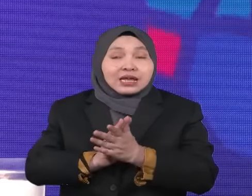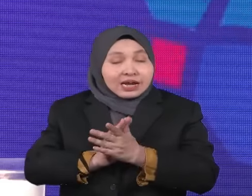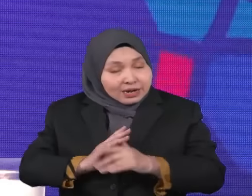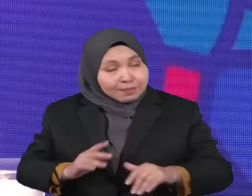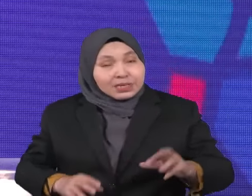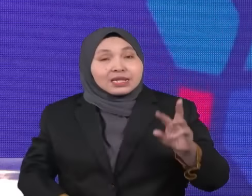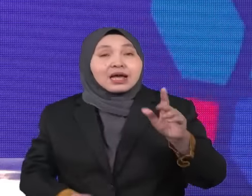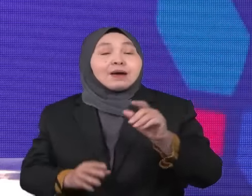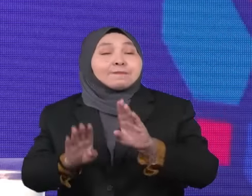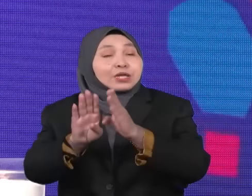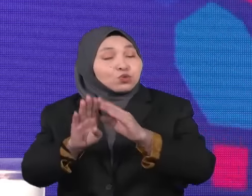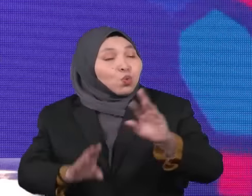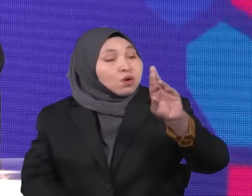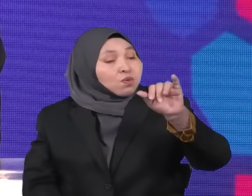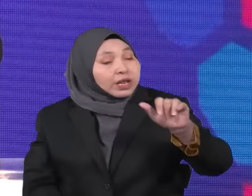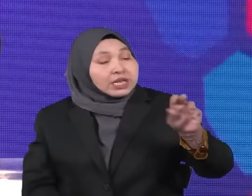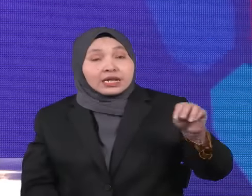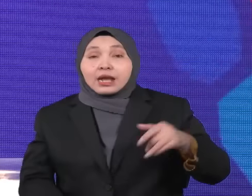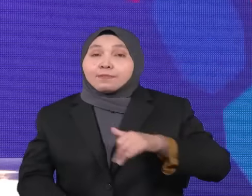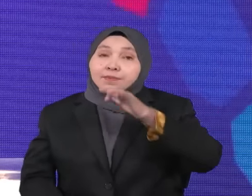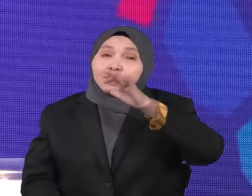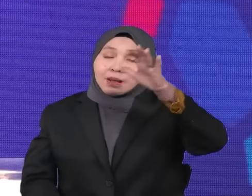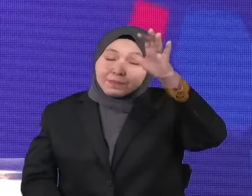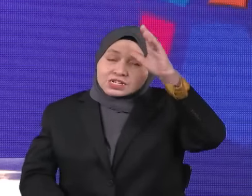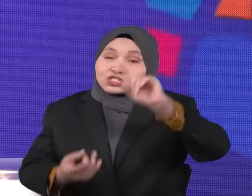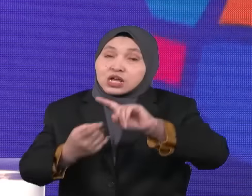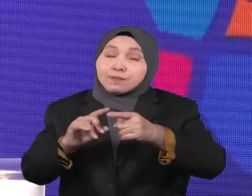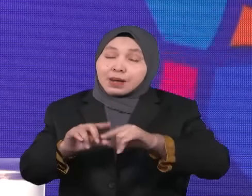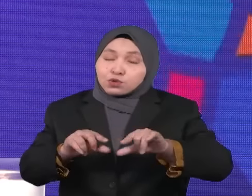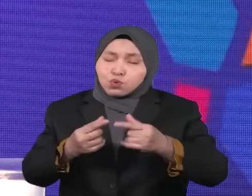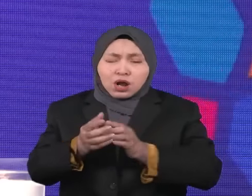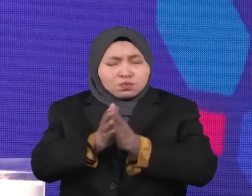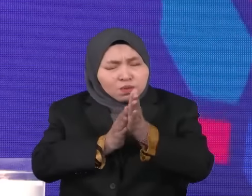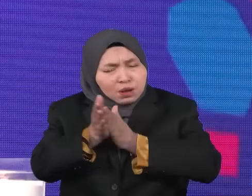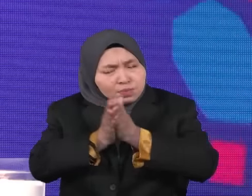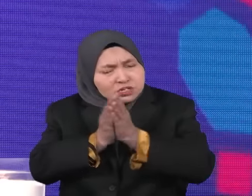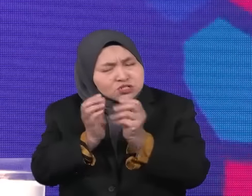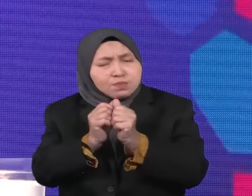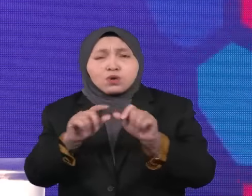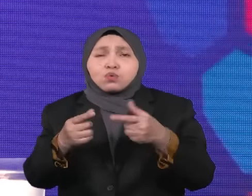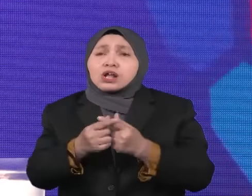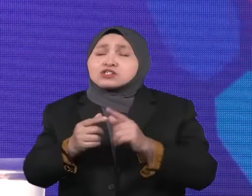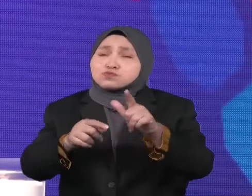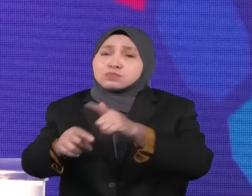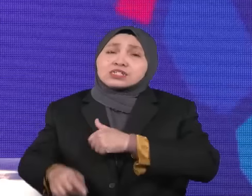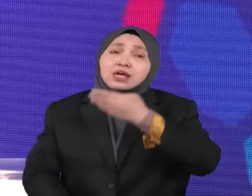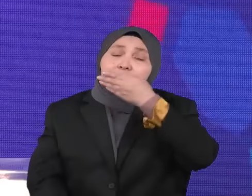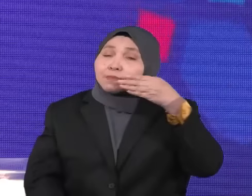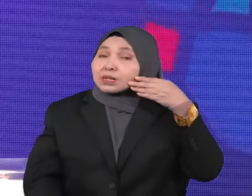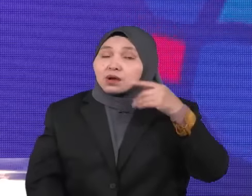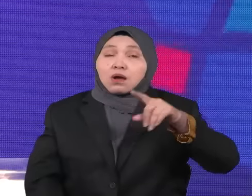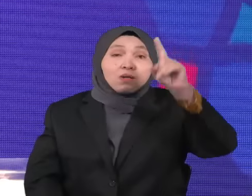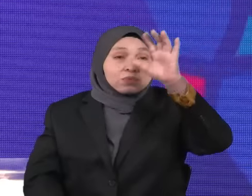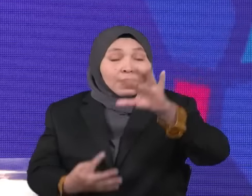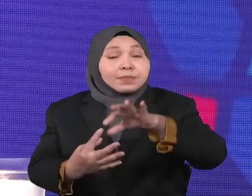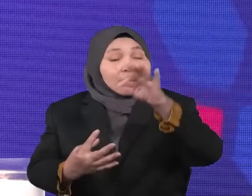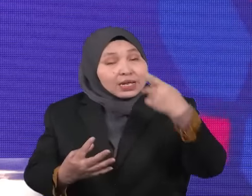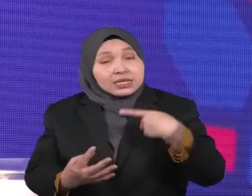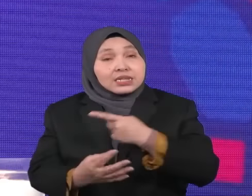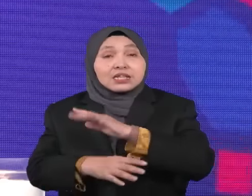Ar-Rayyan. Moga-moga ibu-ibu, ayah-ayah, sahabat Al-Quran yang bertungkus lumus bersama dengan Al-Quran sepanjang Ramadan ini, Allah SWT pilih kita